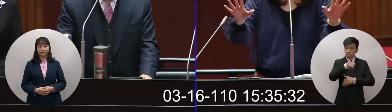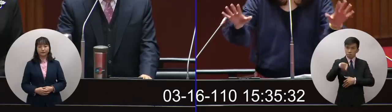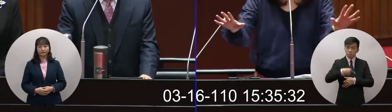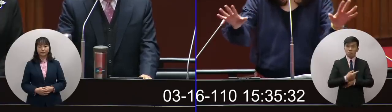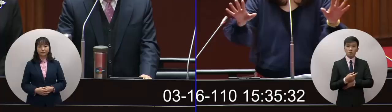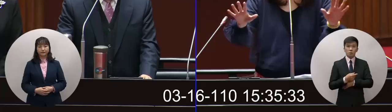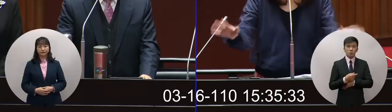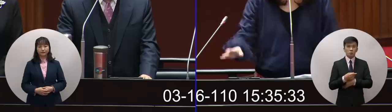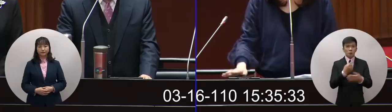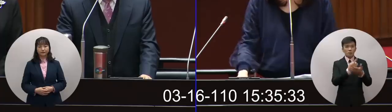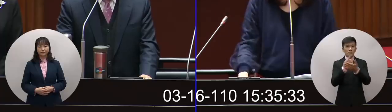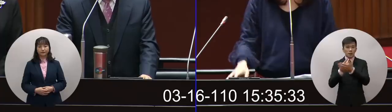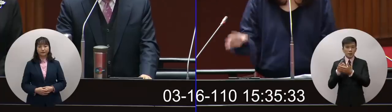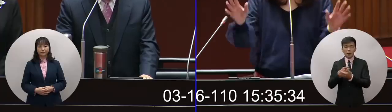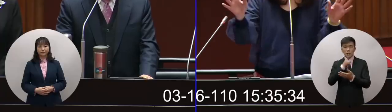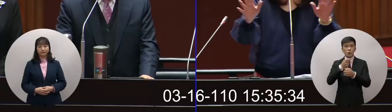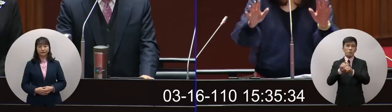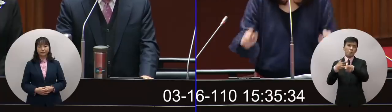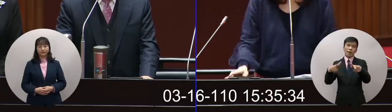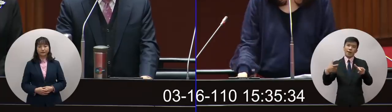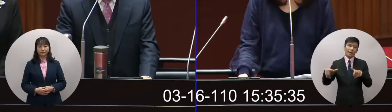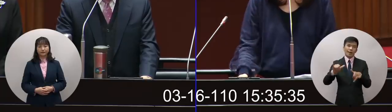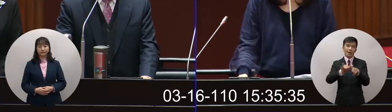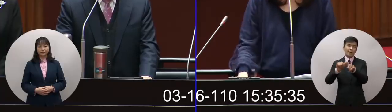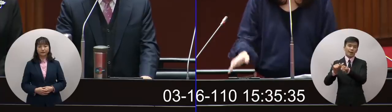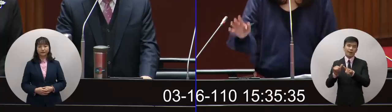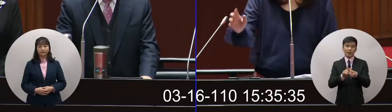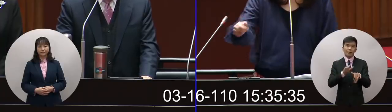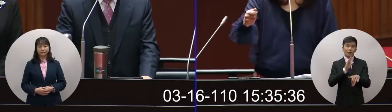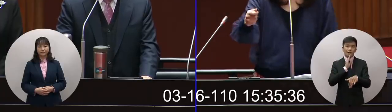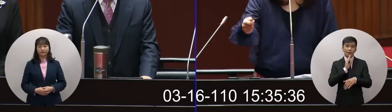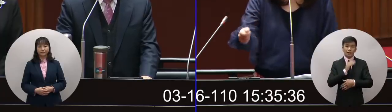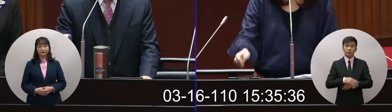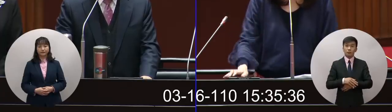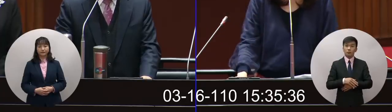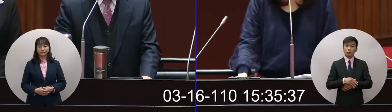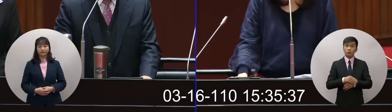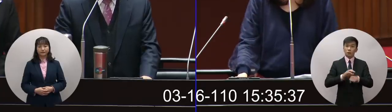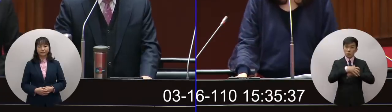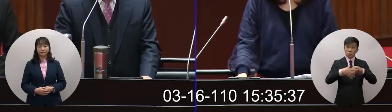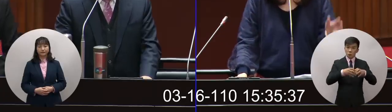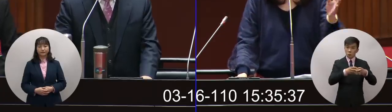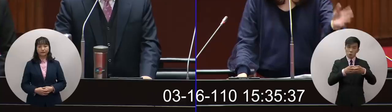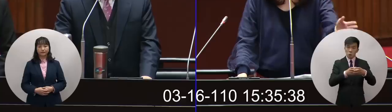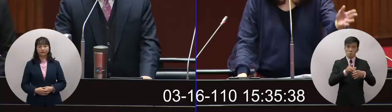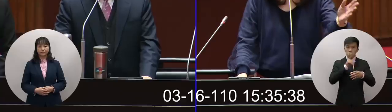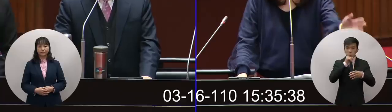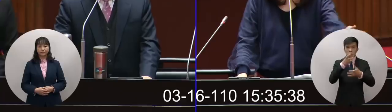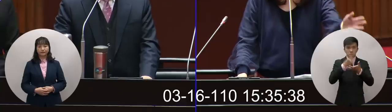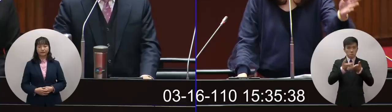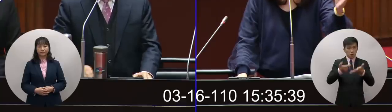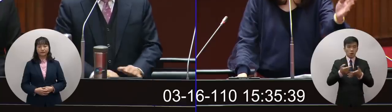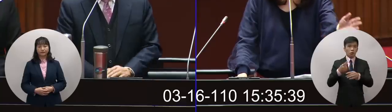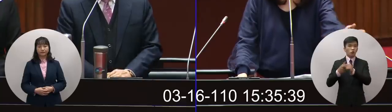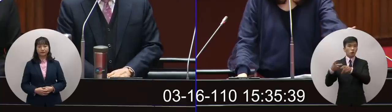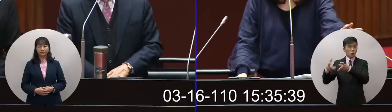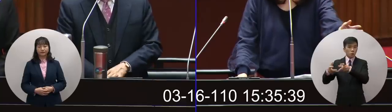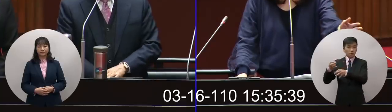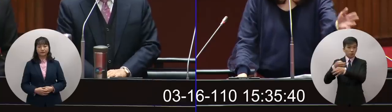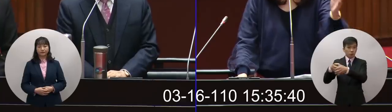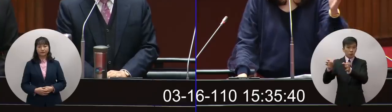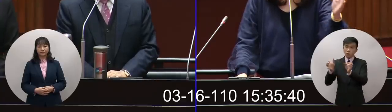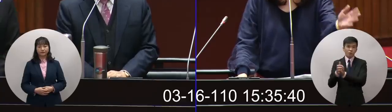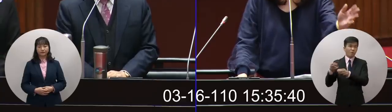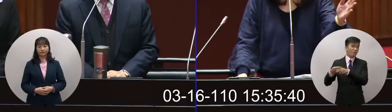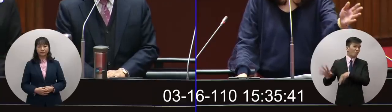旧是南辕北辙，互相指控。那环团的指控是很严厉的，他们不相信中油跟经济部的说